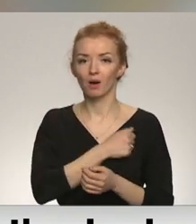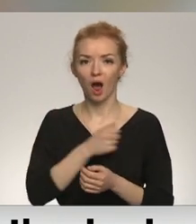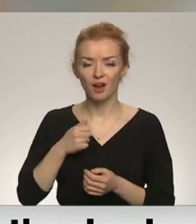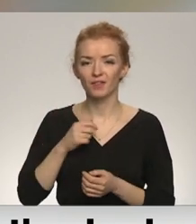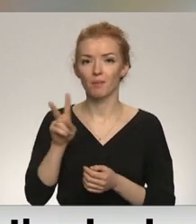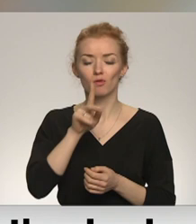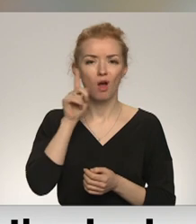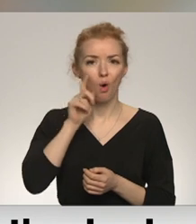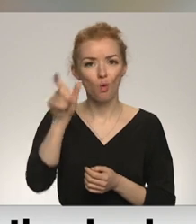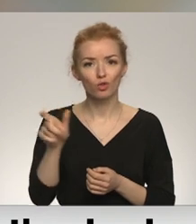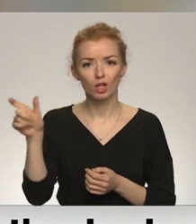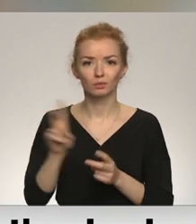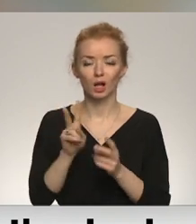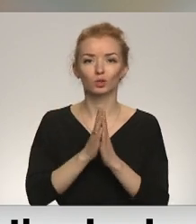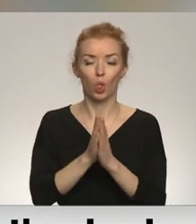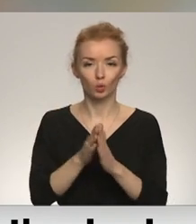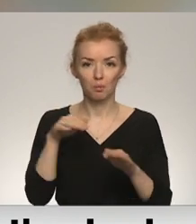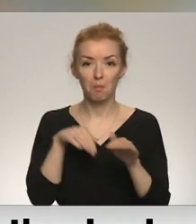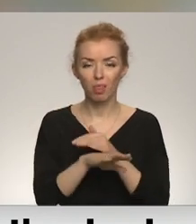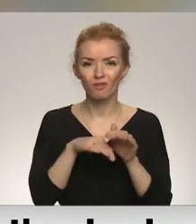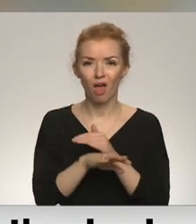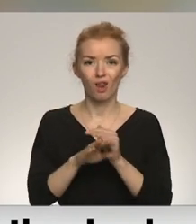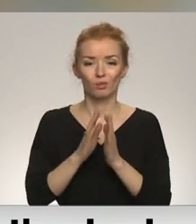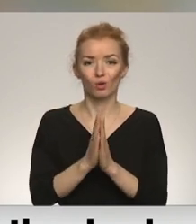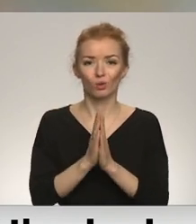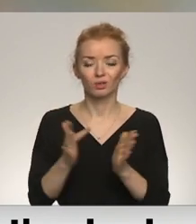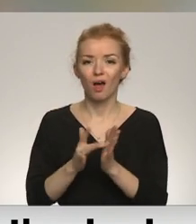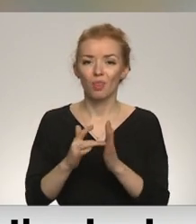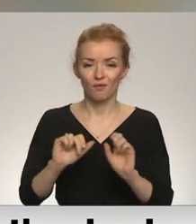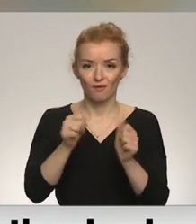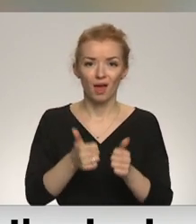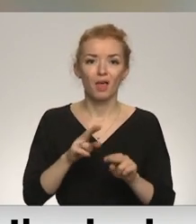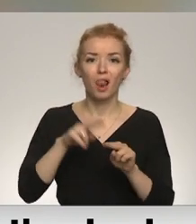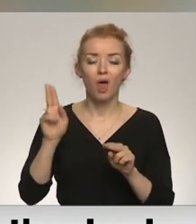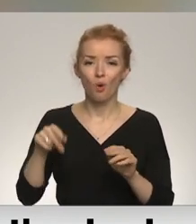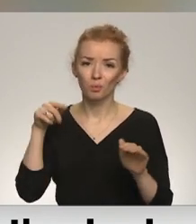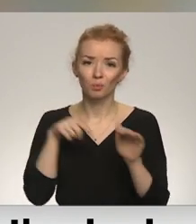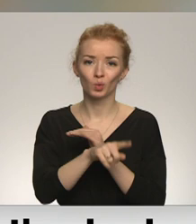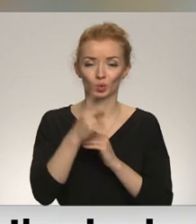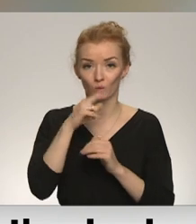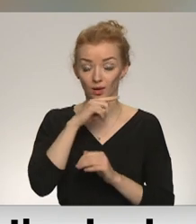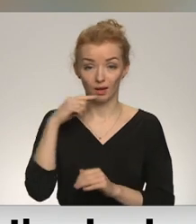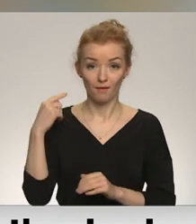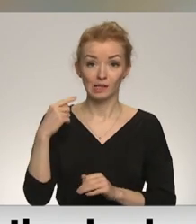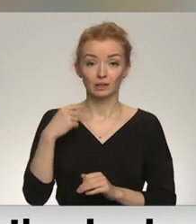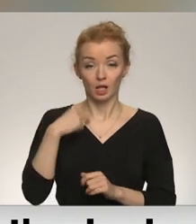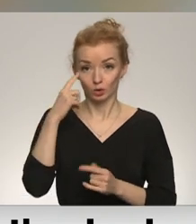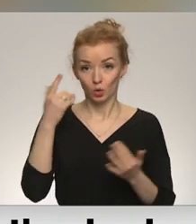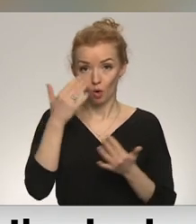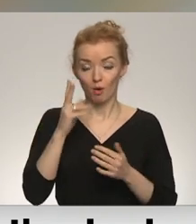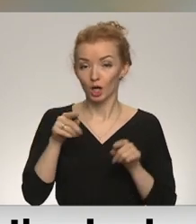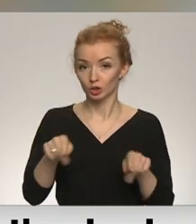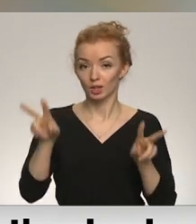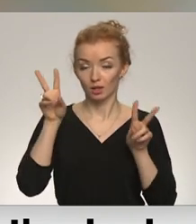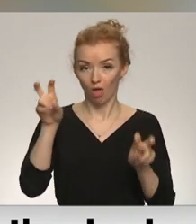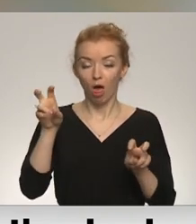jauniešiem, kas lūdz vai nu patvērumu rietumos, vai lūdz kaut kādā veidā viņiem ļaut tikt prom no Krievijas. Tā kā es domāju, ka šī tēma